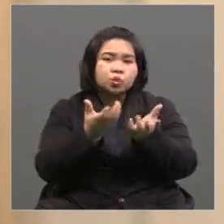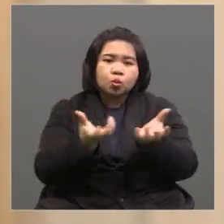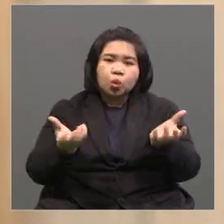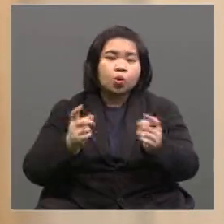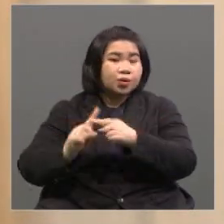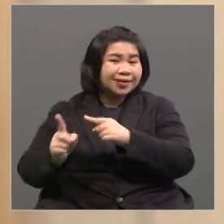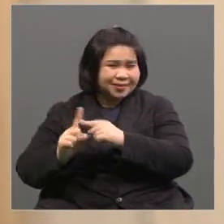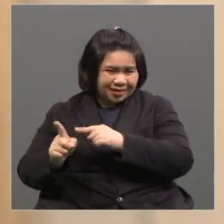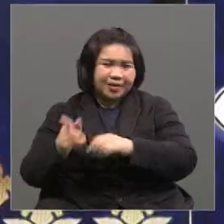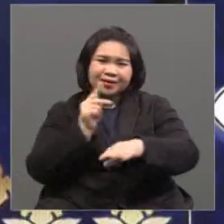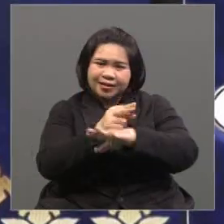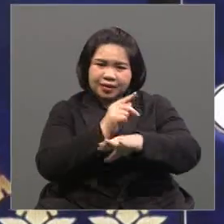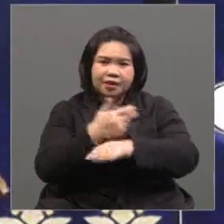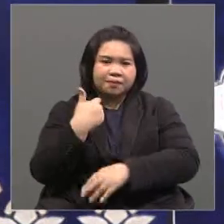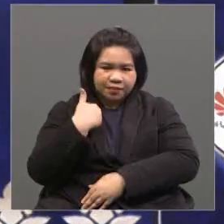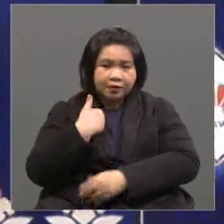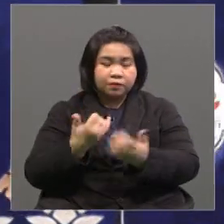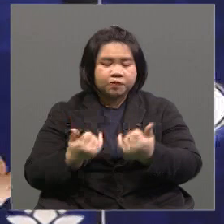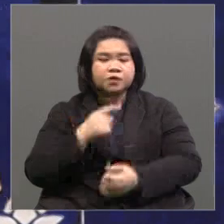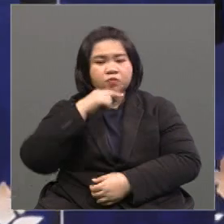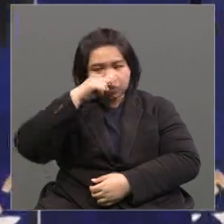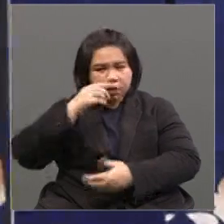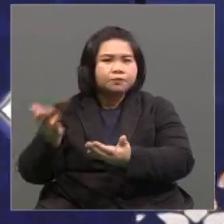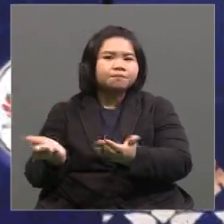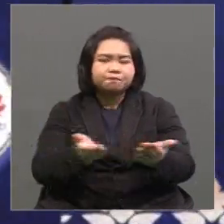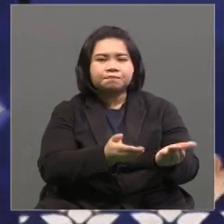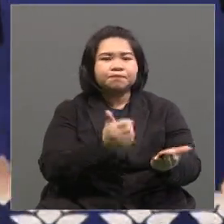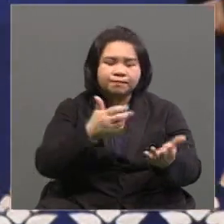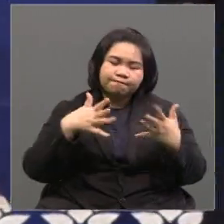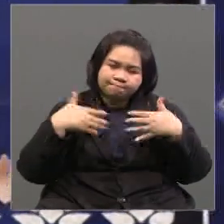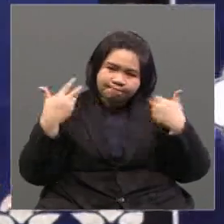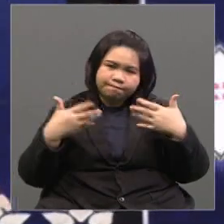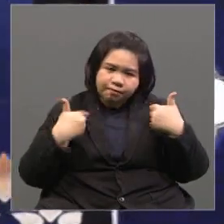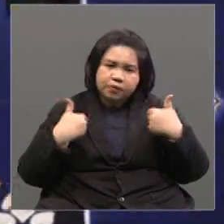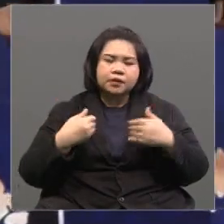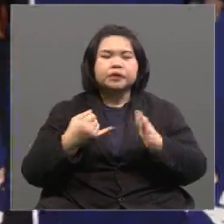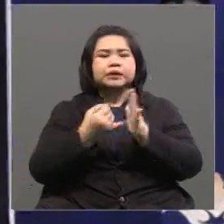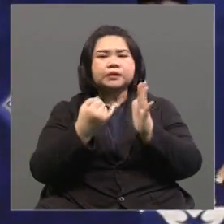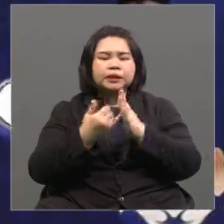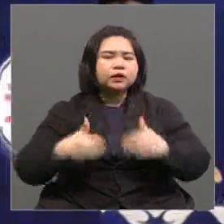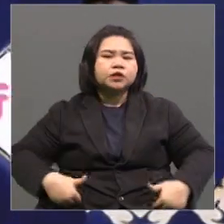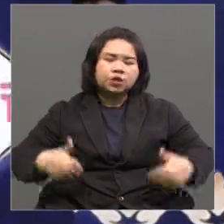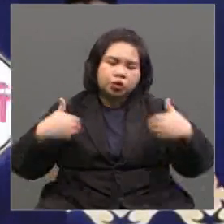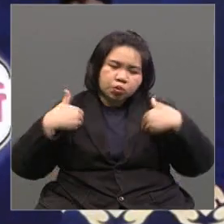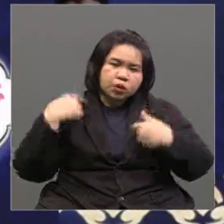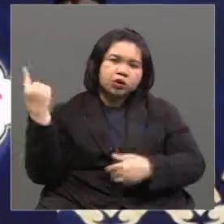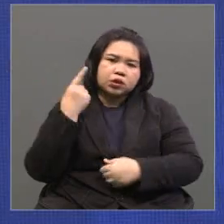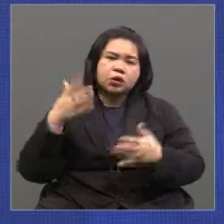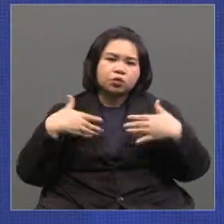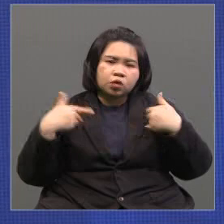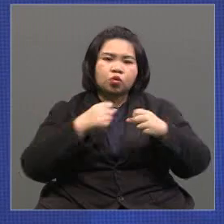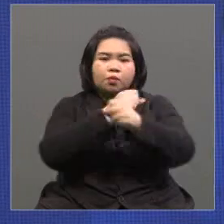ก็ยินดีต้อนรับแล้วก็ยืนยันจะดูแลนักท่องเที่ยวจีนอย่างเต็มที่ให้มีความสะดวกแล้วก็ปลอดภัยตลอดเวลาที่อยู่ในประเทศไทย